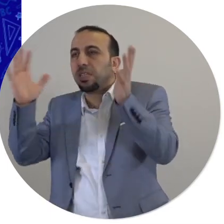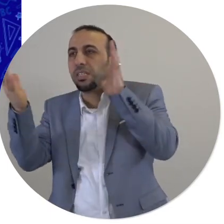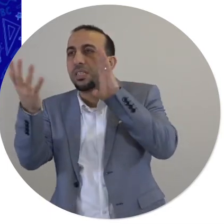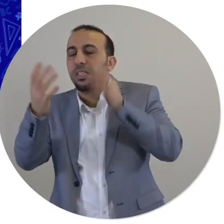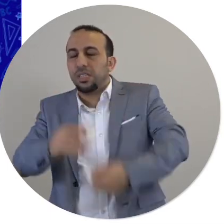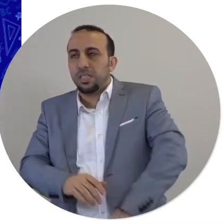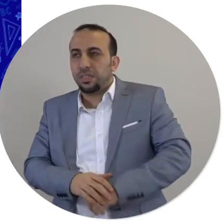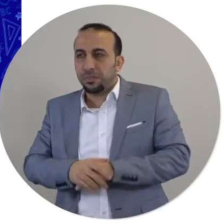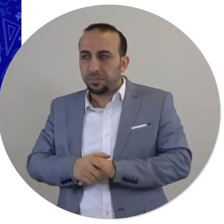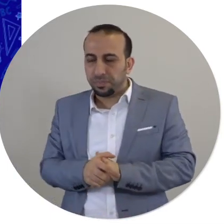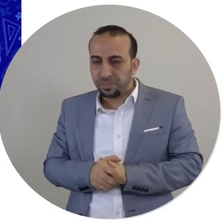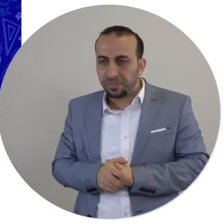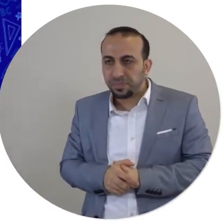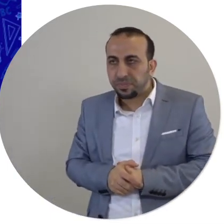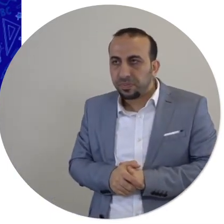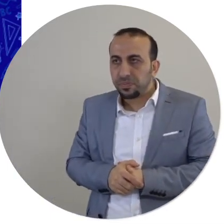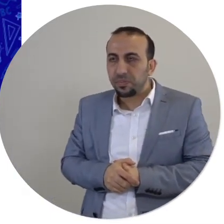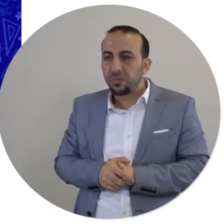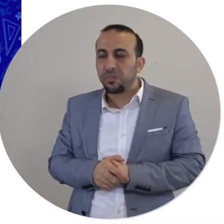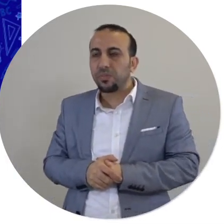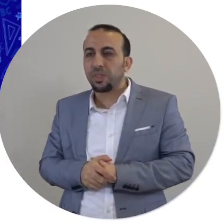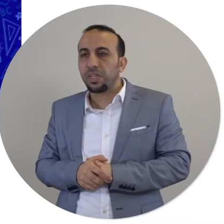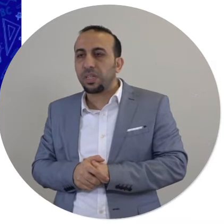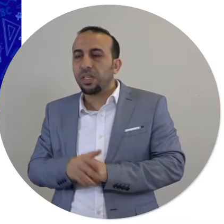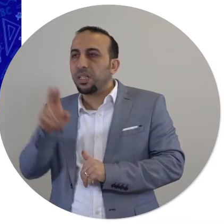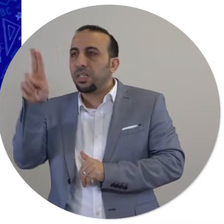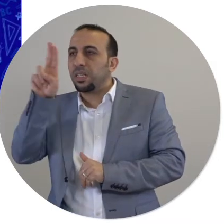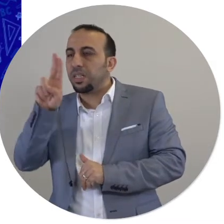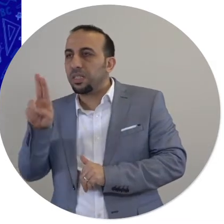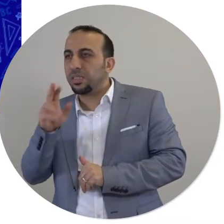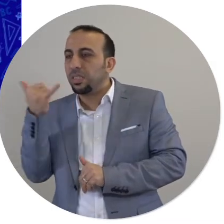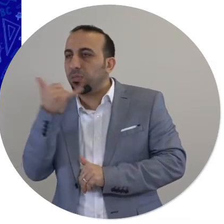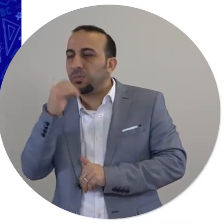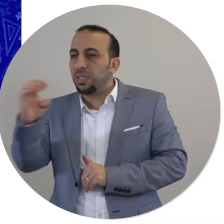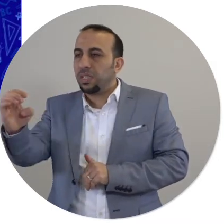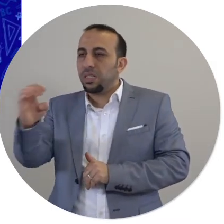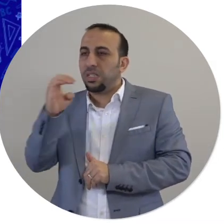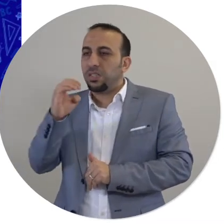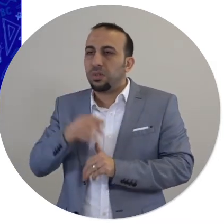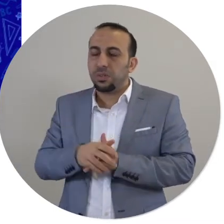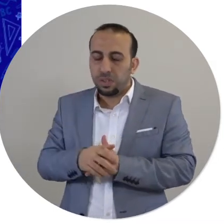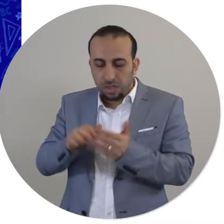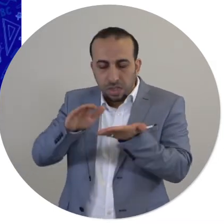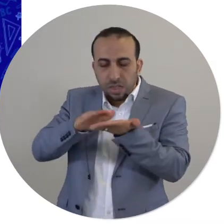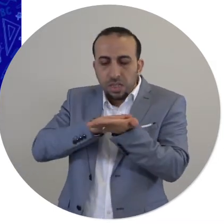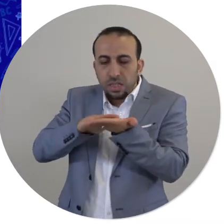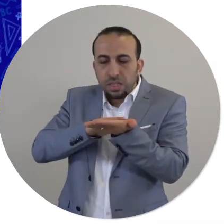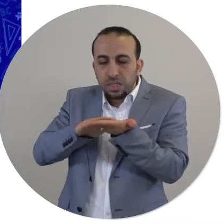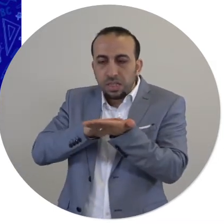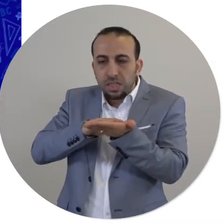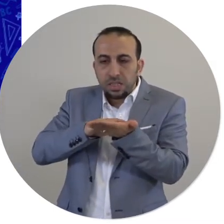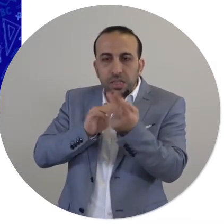يواجهون أي مشكلة. عندما نريد الإجابة عن هذه الأسئلة لابد من معرفة بأن سطح الأرض ينقسم إلى